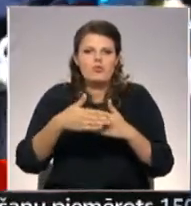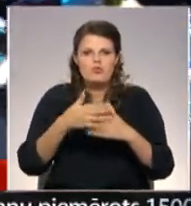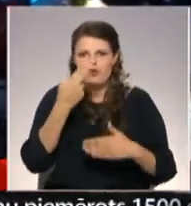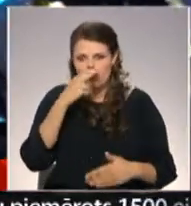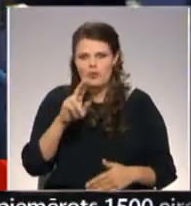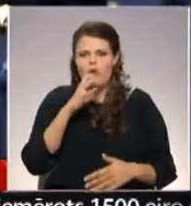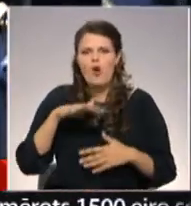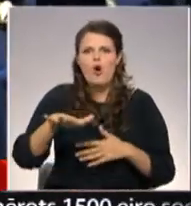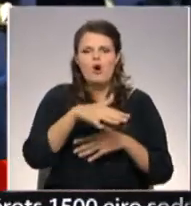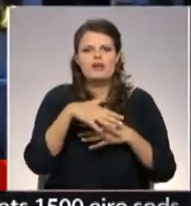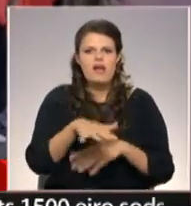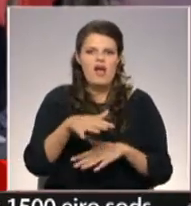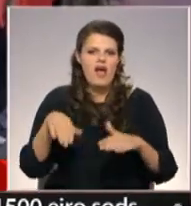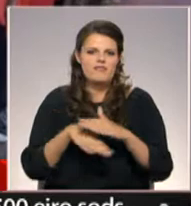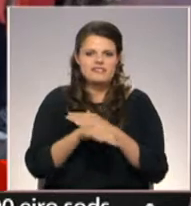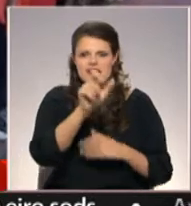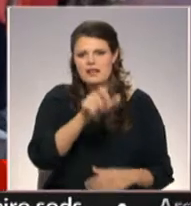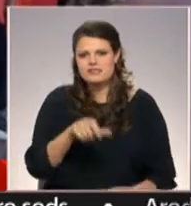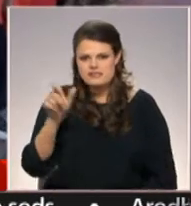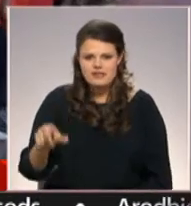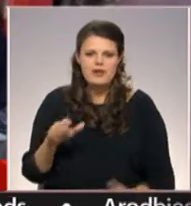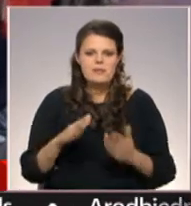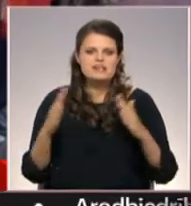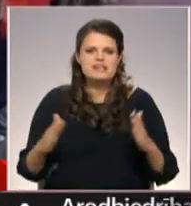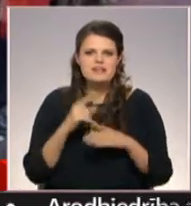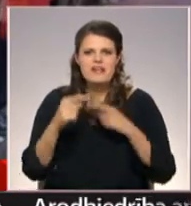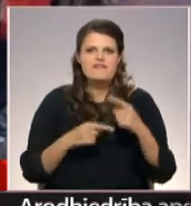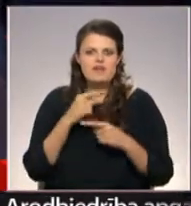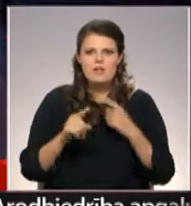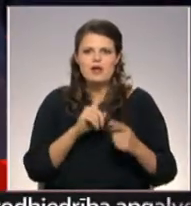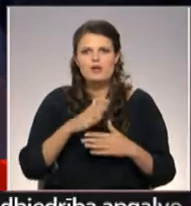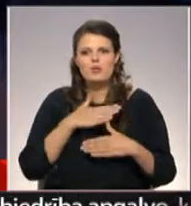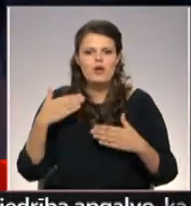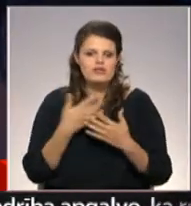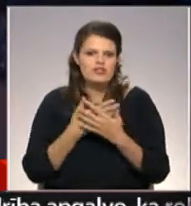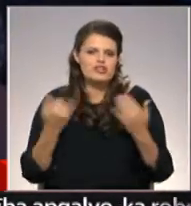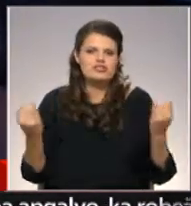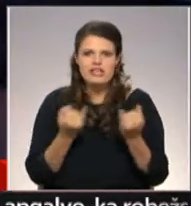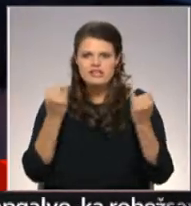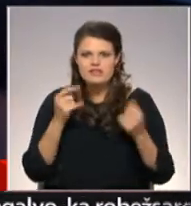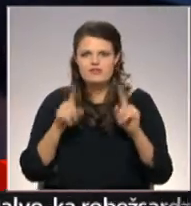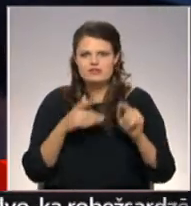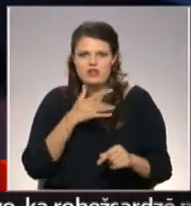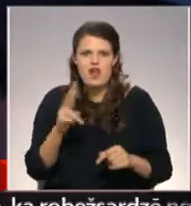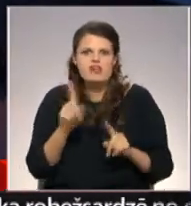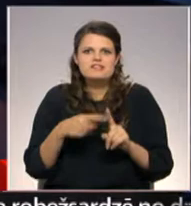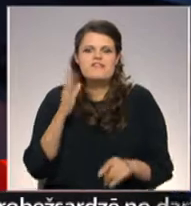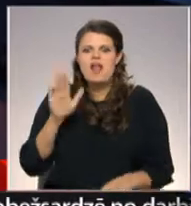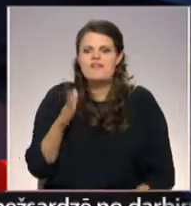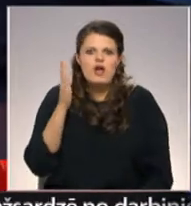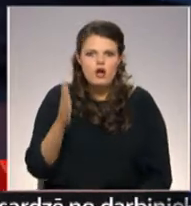no okeāna zelmes būtnēm. Pilsētas svētki vienmēr ir ļoti, ļoti piesātināti. Tur, man liekas, pat citreiz izliekās tā, kas vēl var